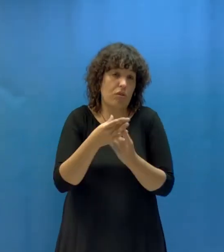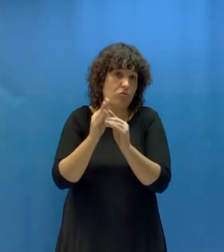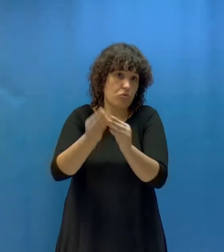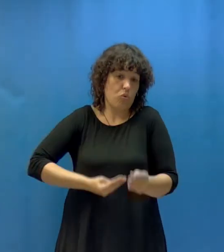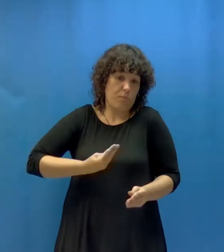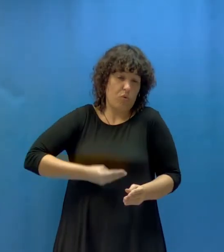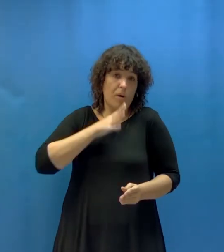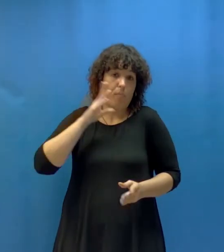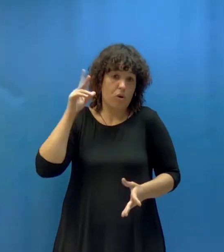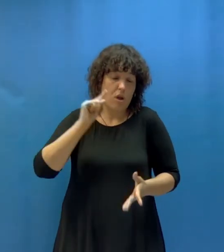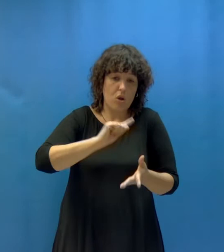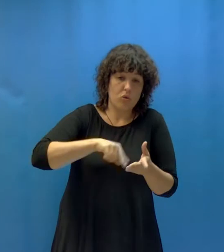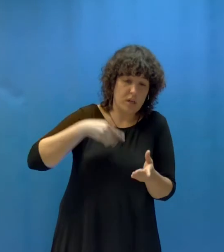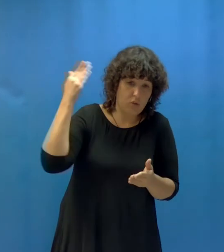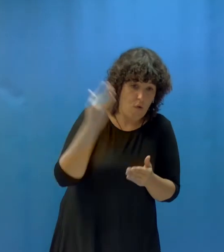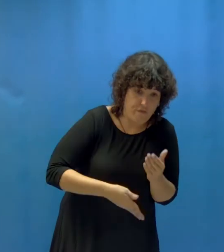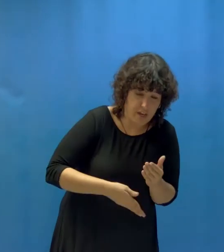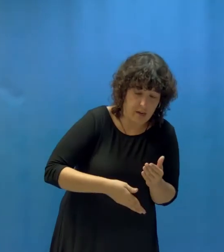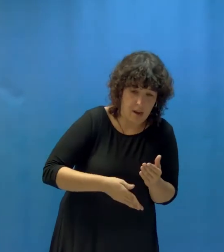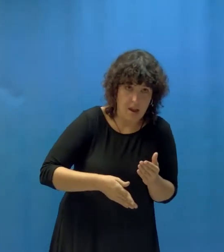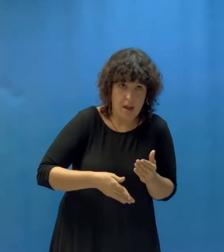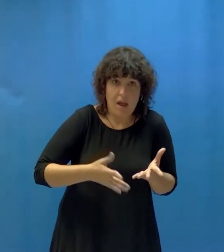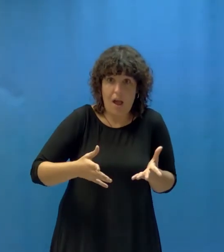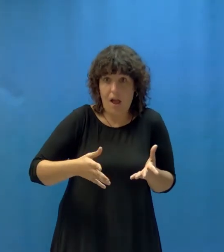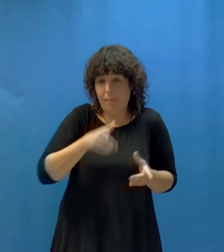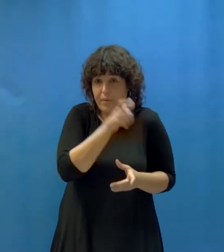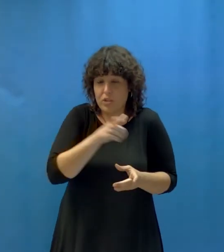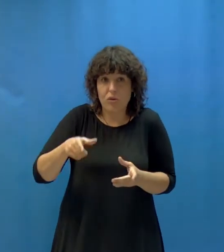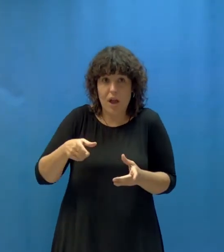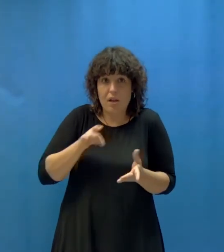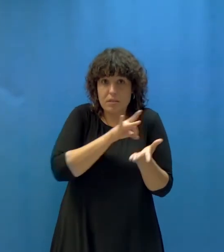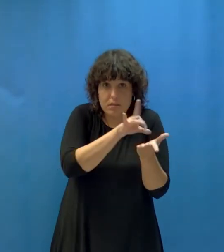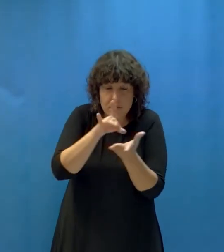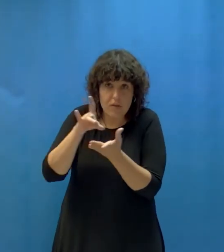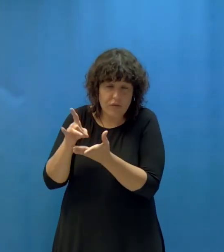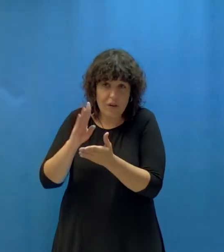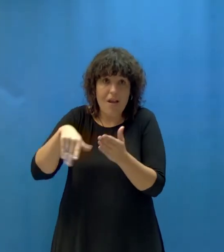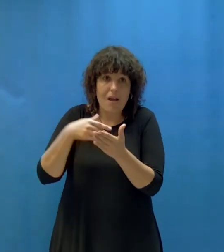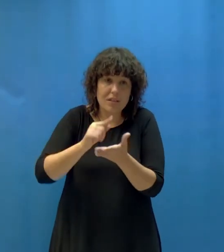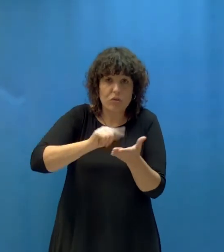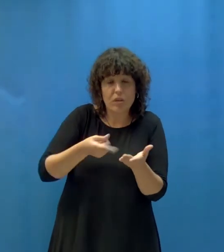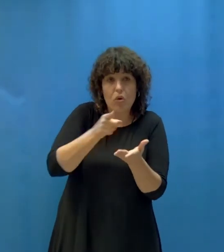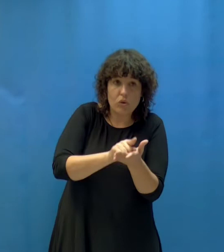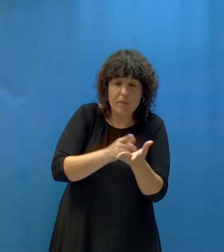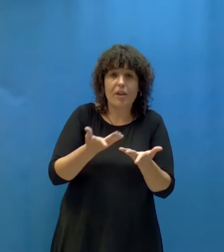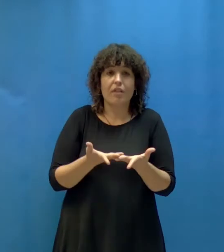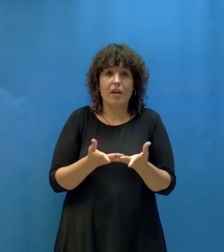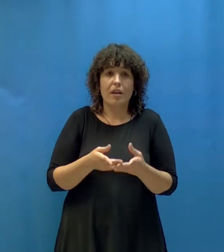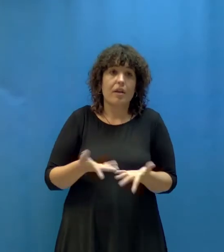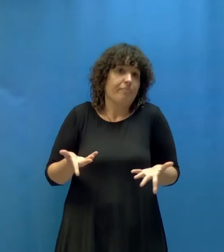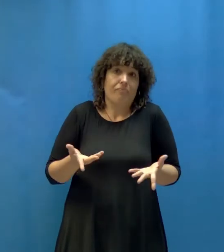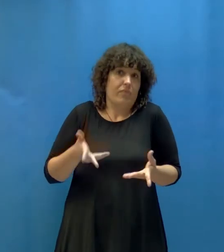s'acaba el contracte de l'Ajuntament amb l'empresa de torn, els treballadors els tiren al carrer i els tornen a contractar, perdent cada vegada que això passa més drets